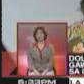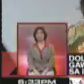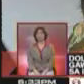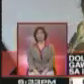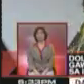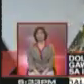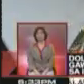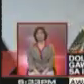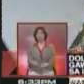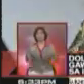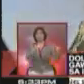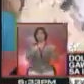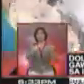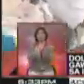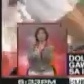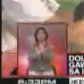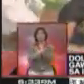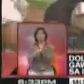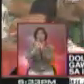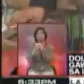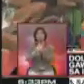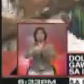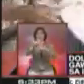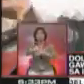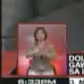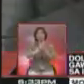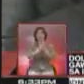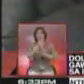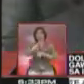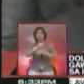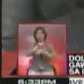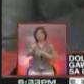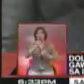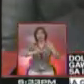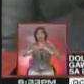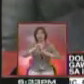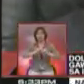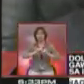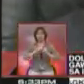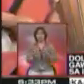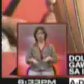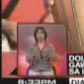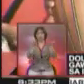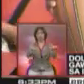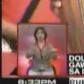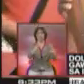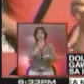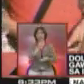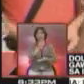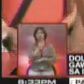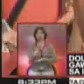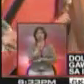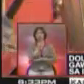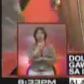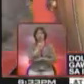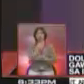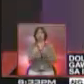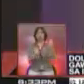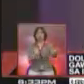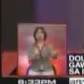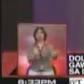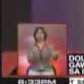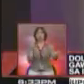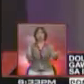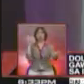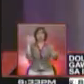Nagsimula ang debate tungkol sa susunod na magiging national artist nang maisalang sa kamera ang panukala para igawad ito kay superstar Nora Honor.